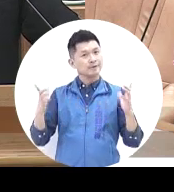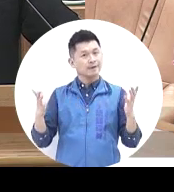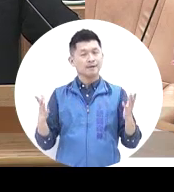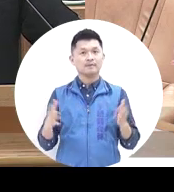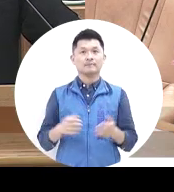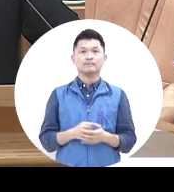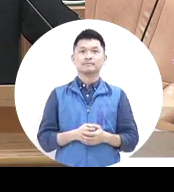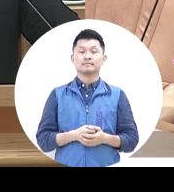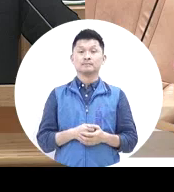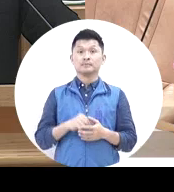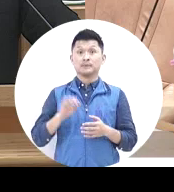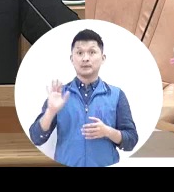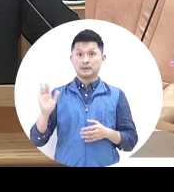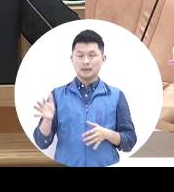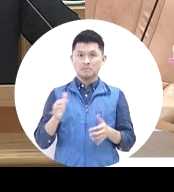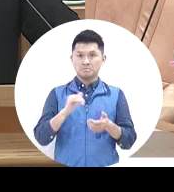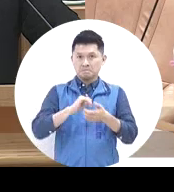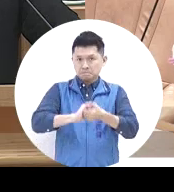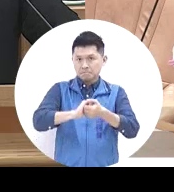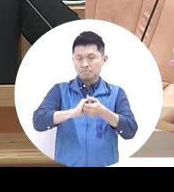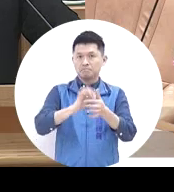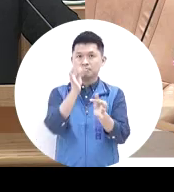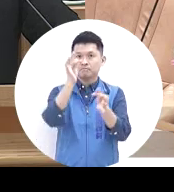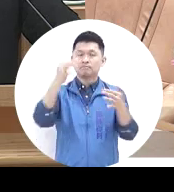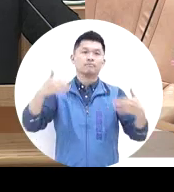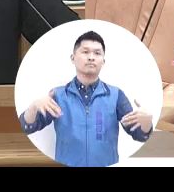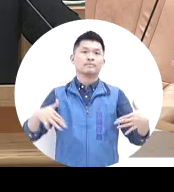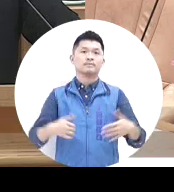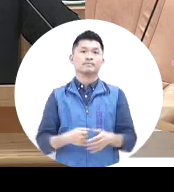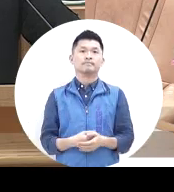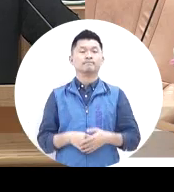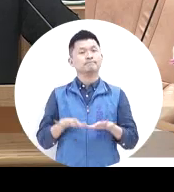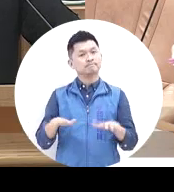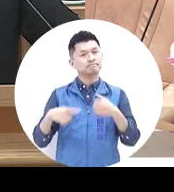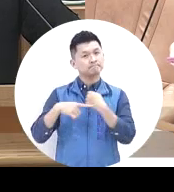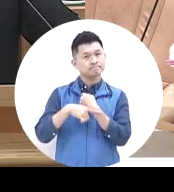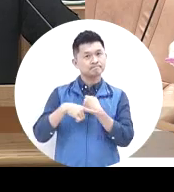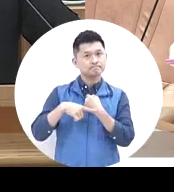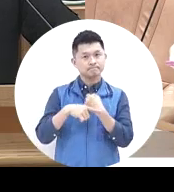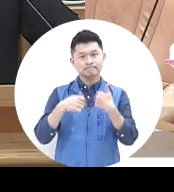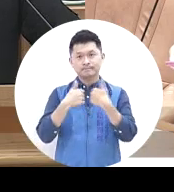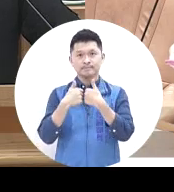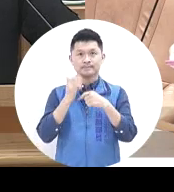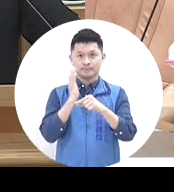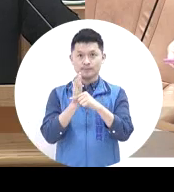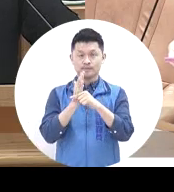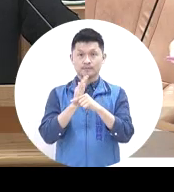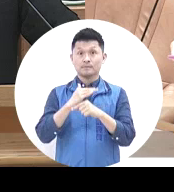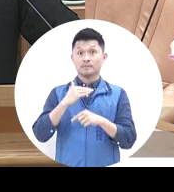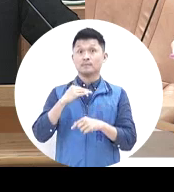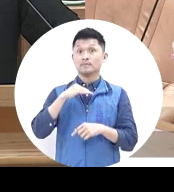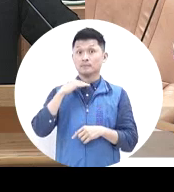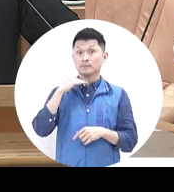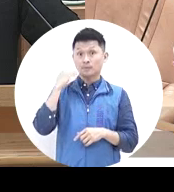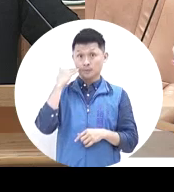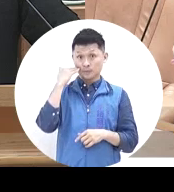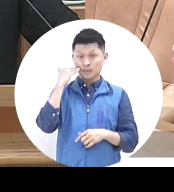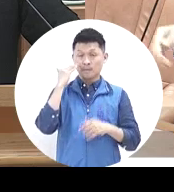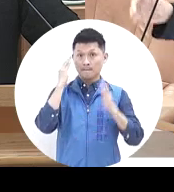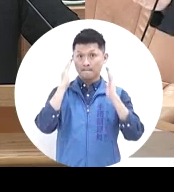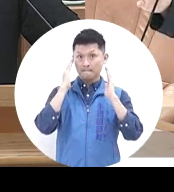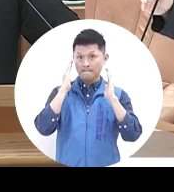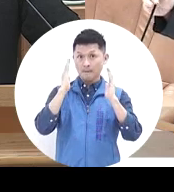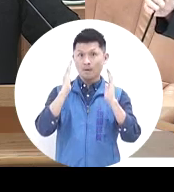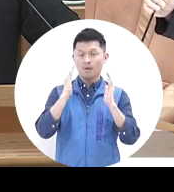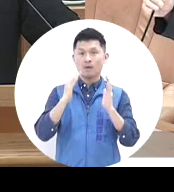并还没有完整的定案，我们现在还在研议当中，研议完一定会正式以法制化的